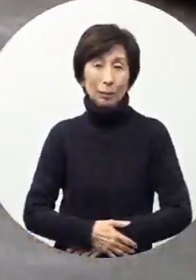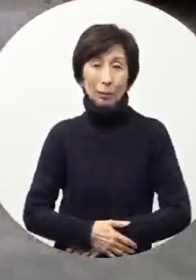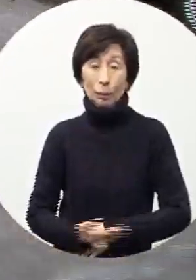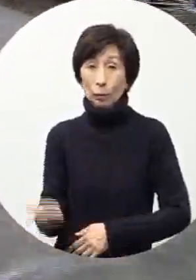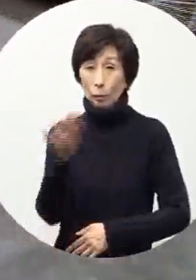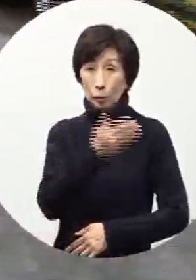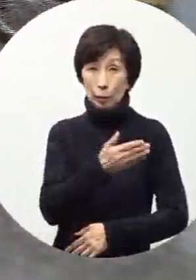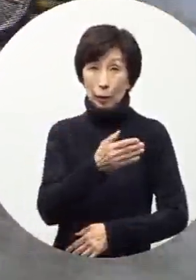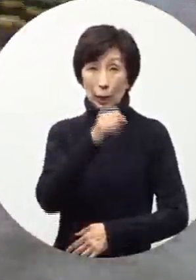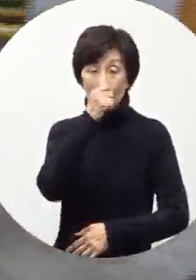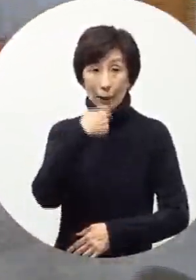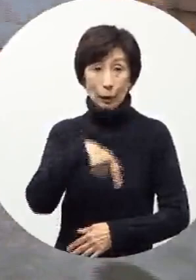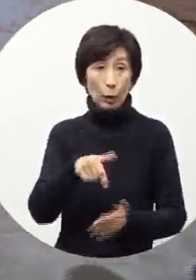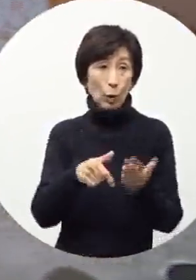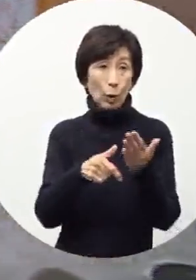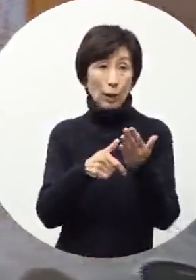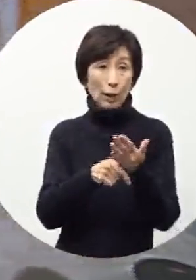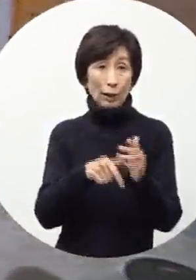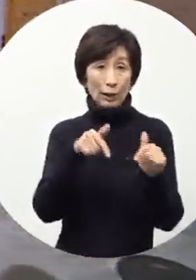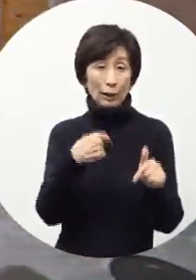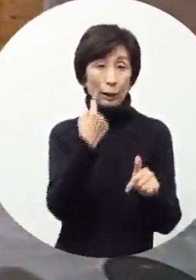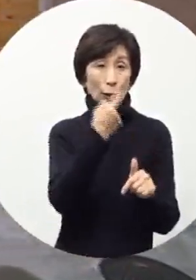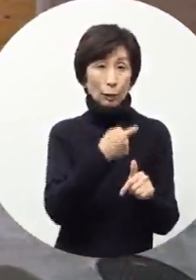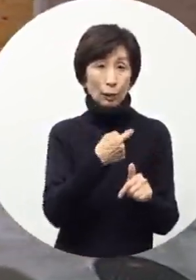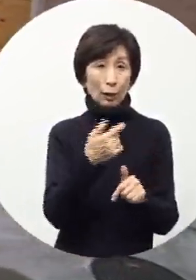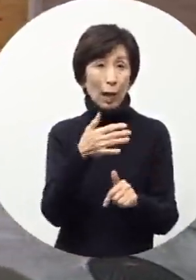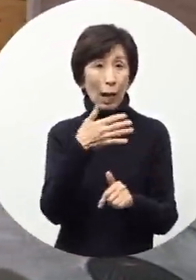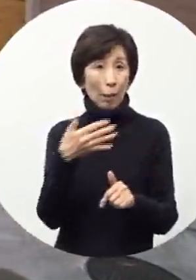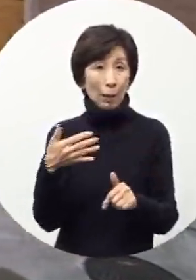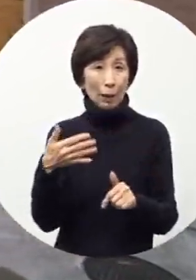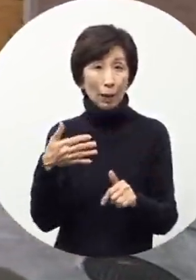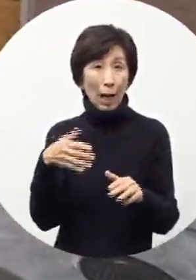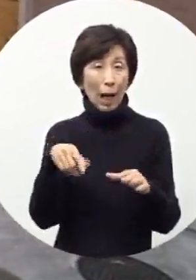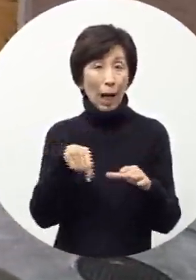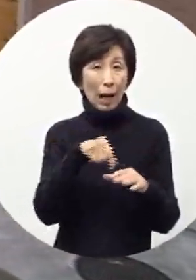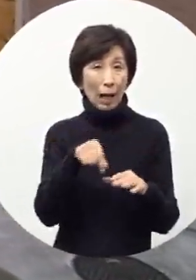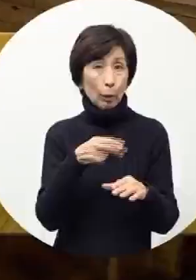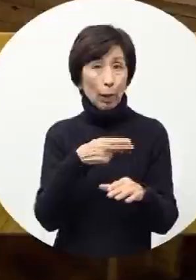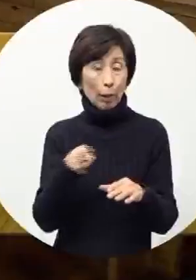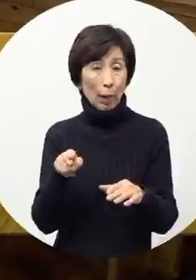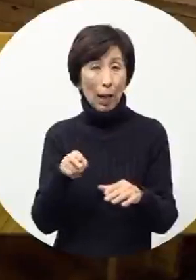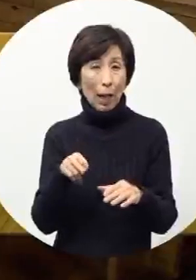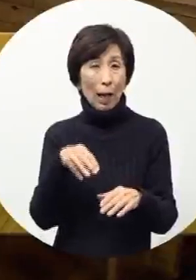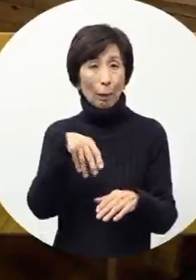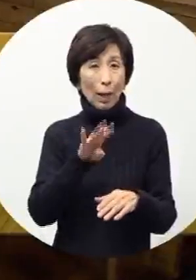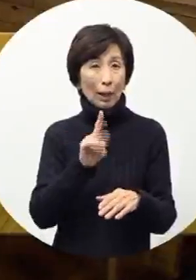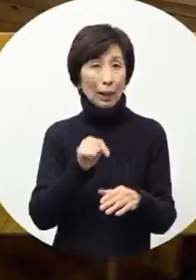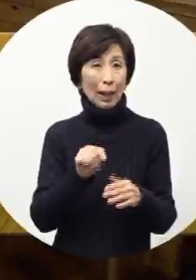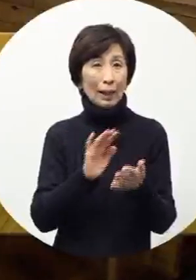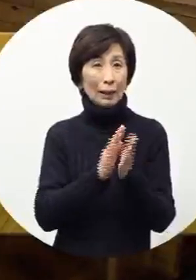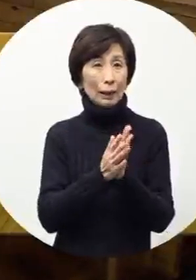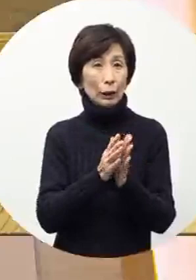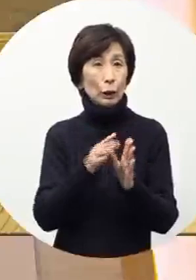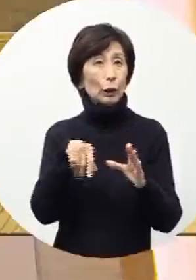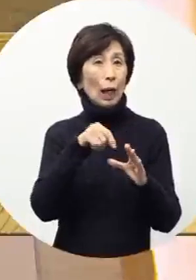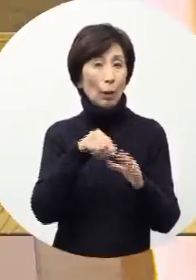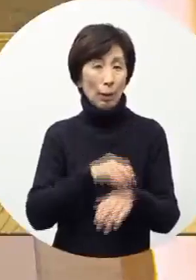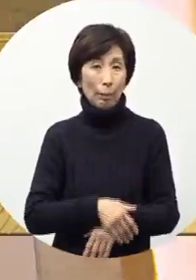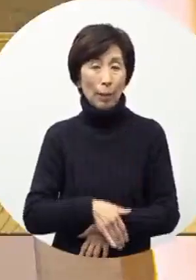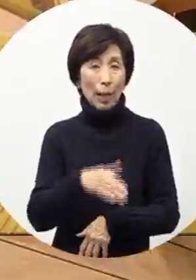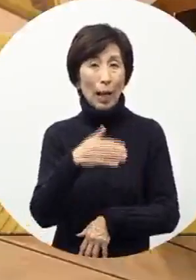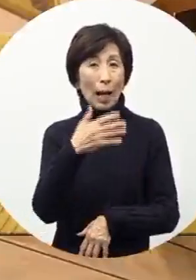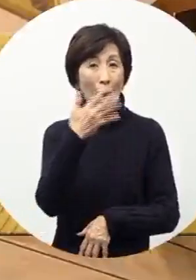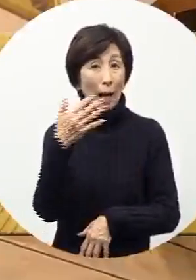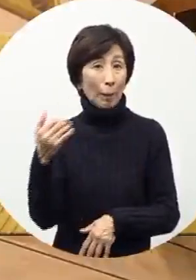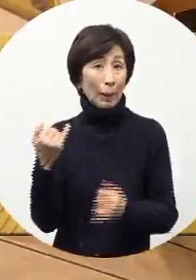次は善行駅西口のアメリカンカフェバー、マッケンチーズカフェ。アメリカっぽいポップな